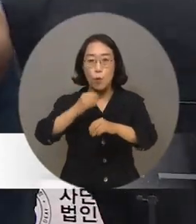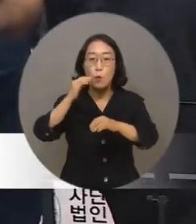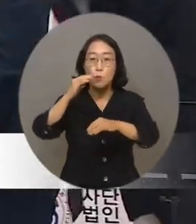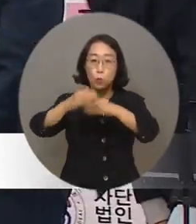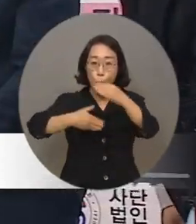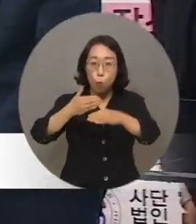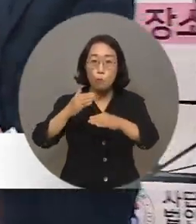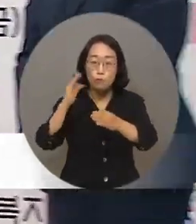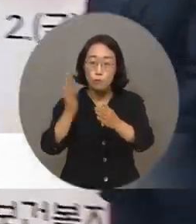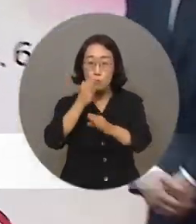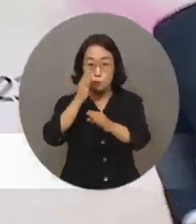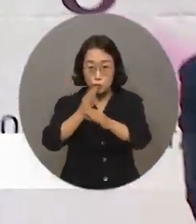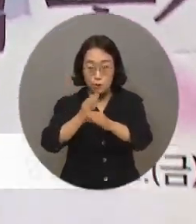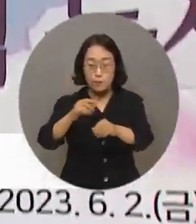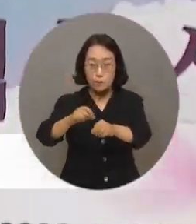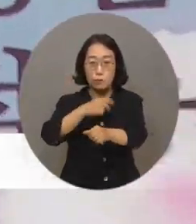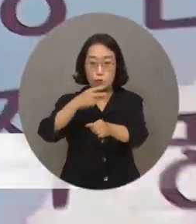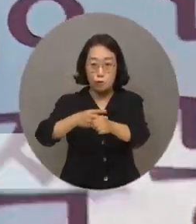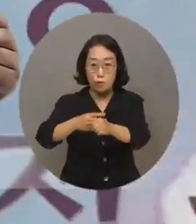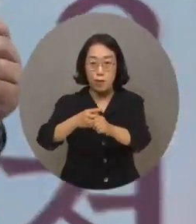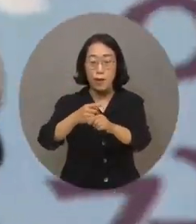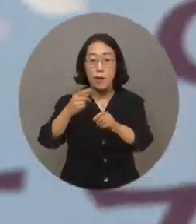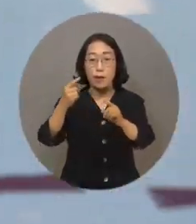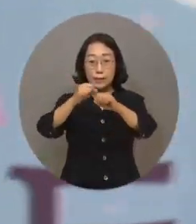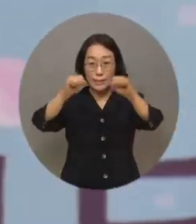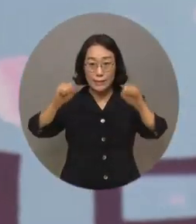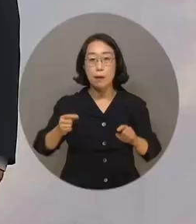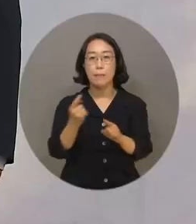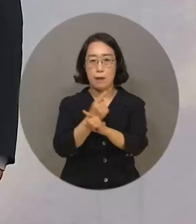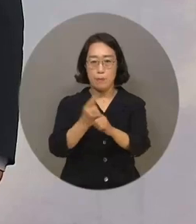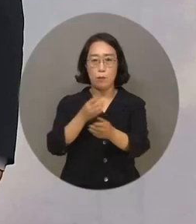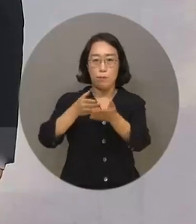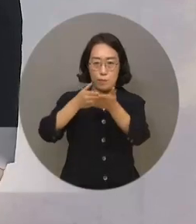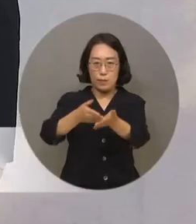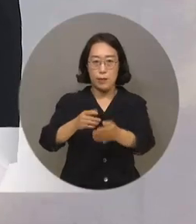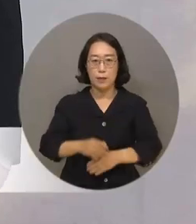조성 특수교사 양성택의 개편 등을 촉구했습니다